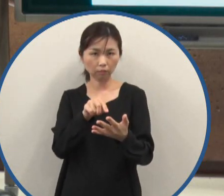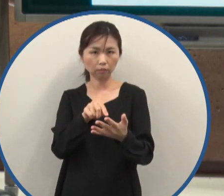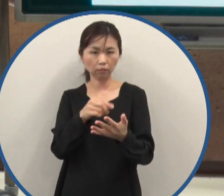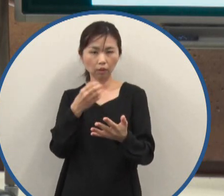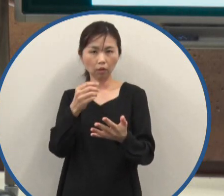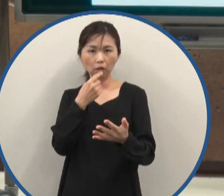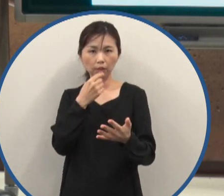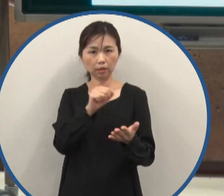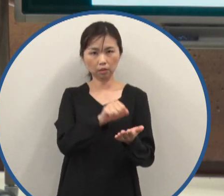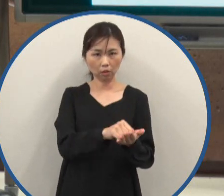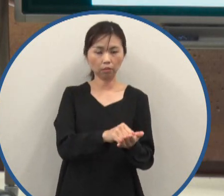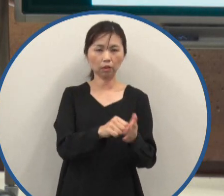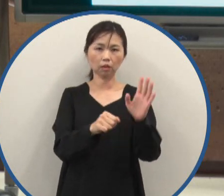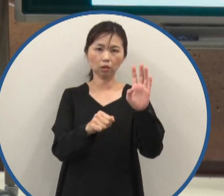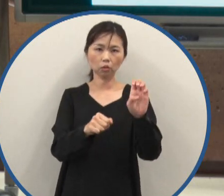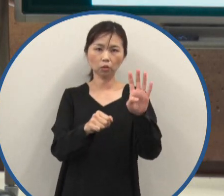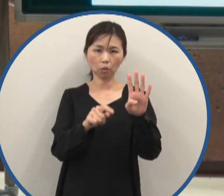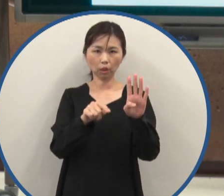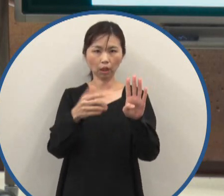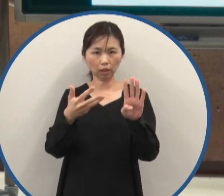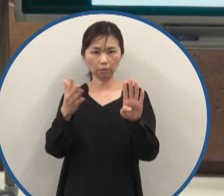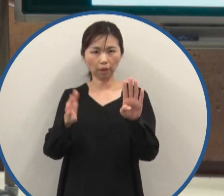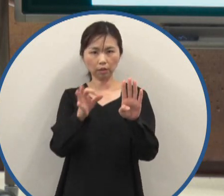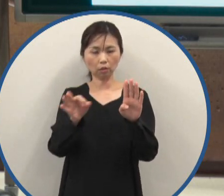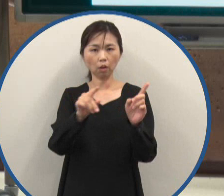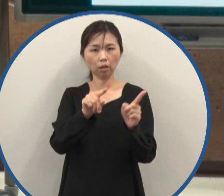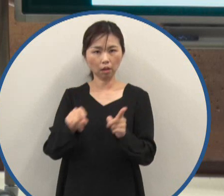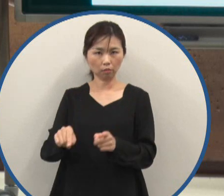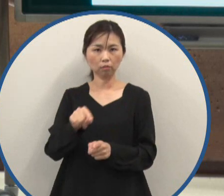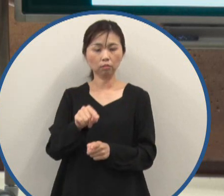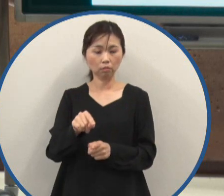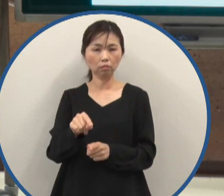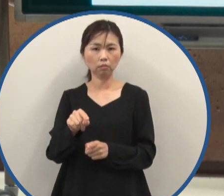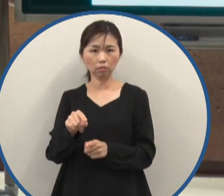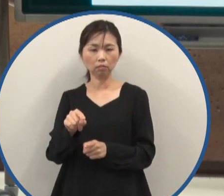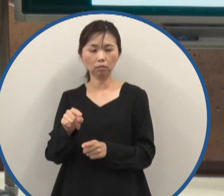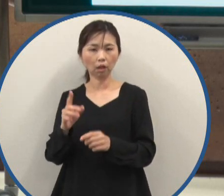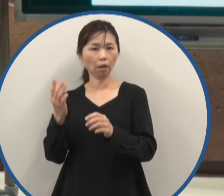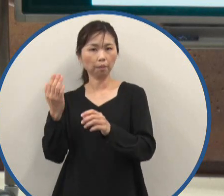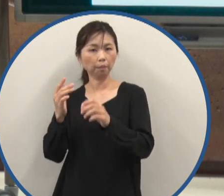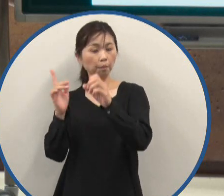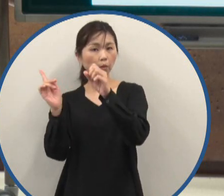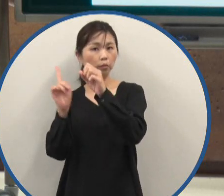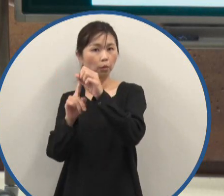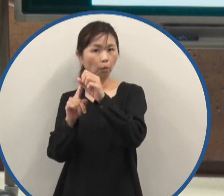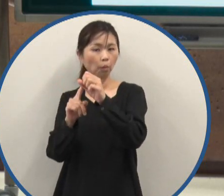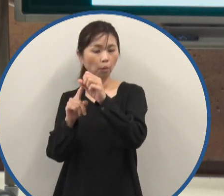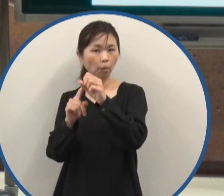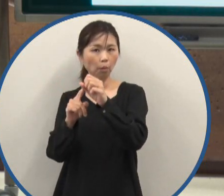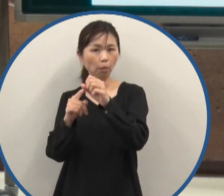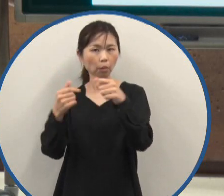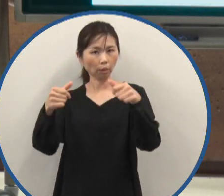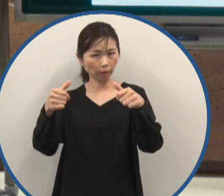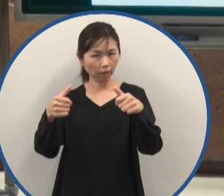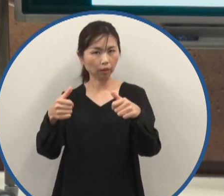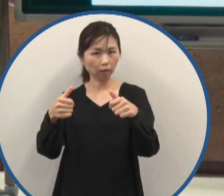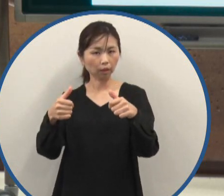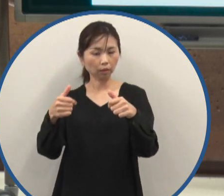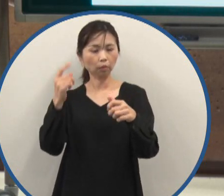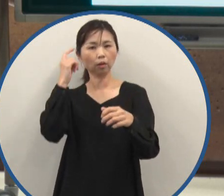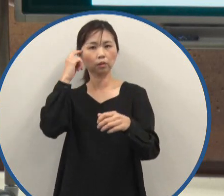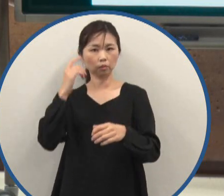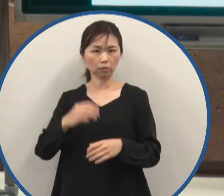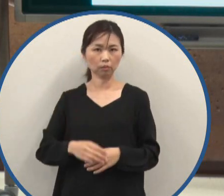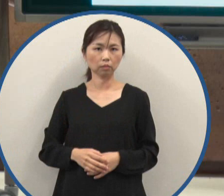かも 44.8% 減ってるわけですから、だいたいまあその想定ぐらいいってるのかなというふうに感じるん